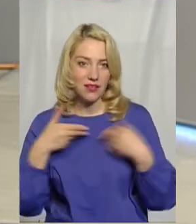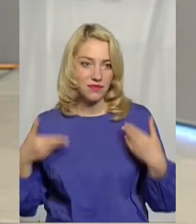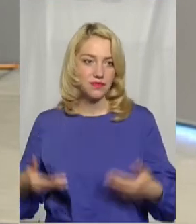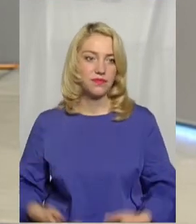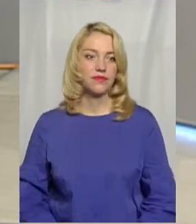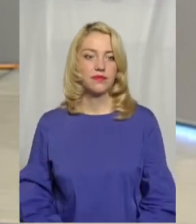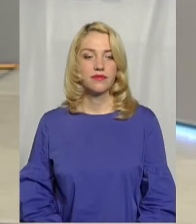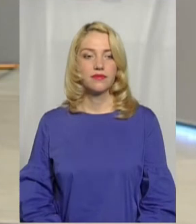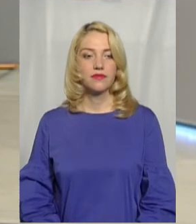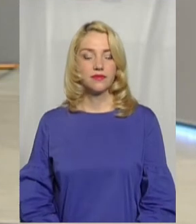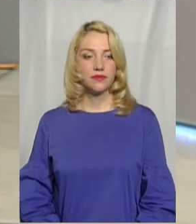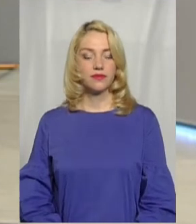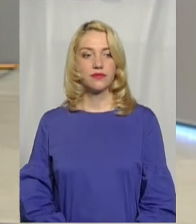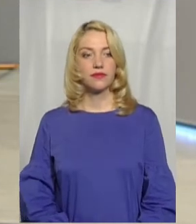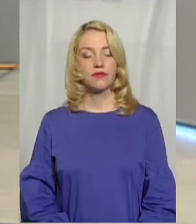робиться. Так, з досвіду.